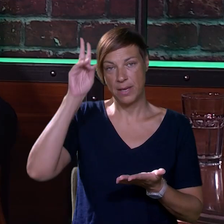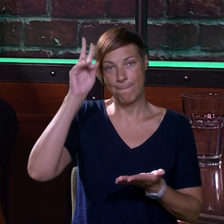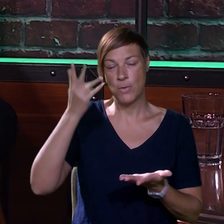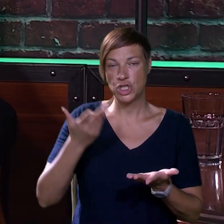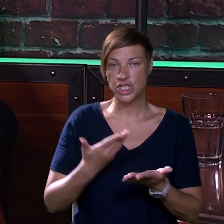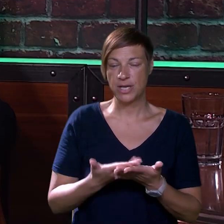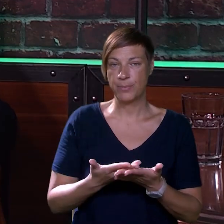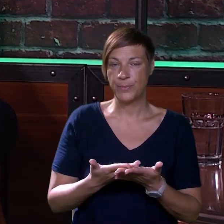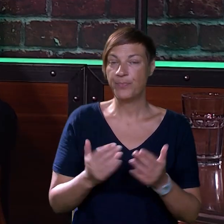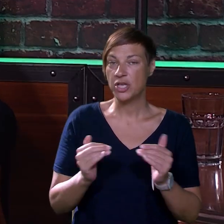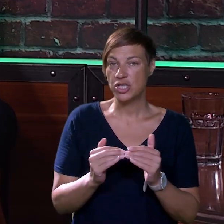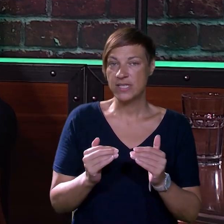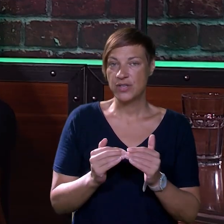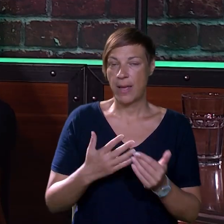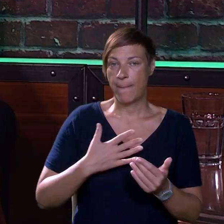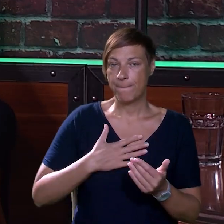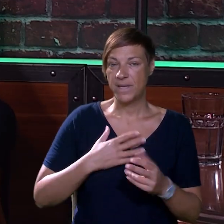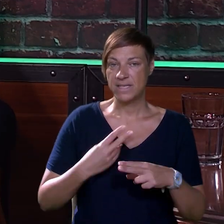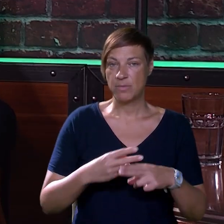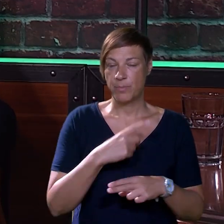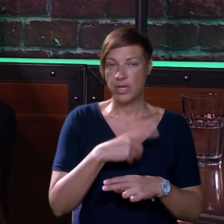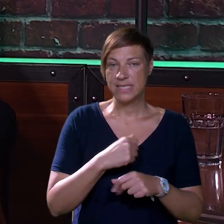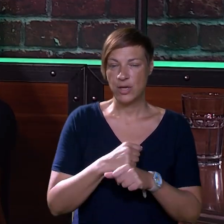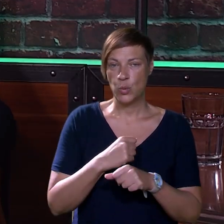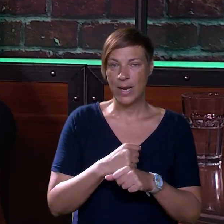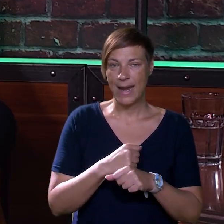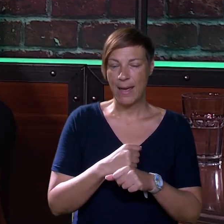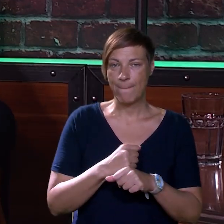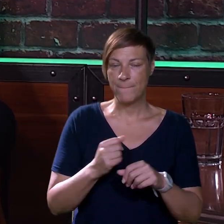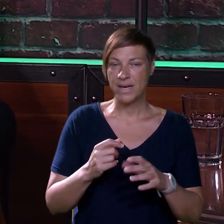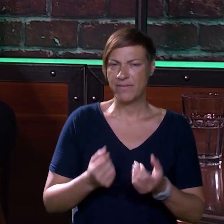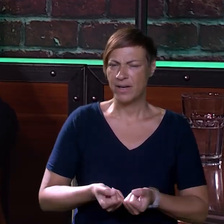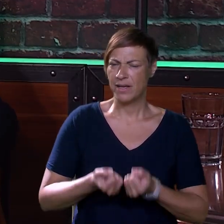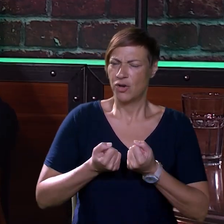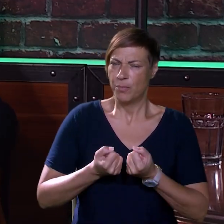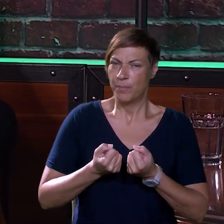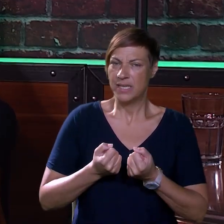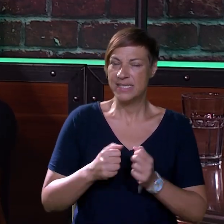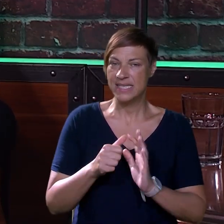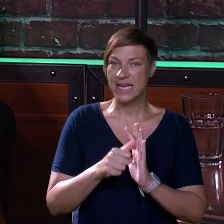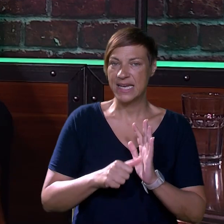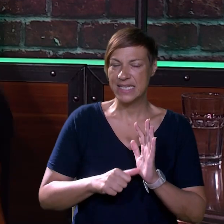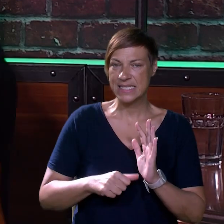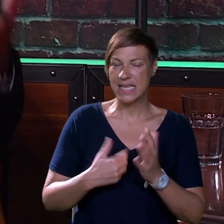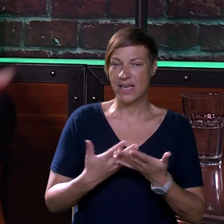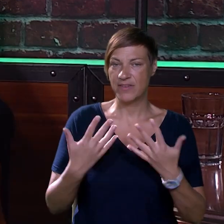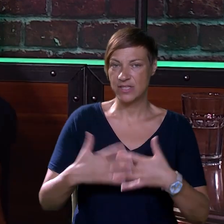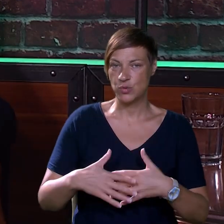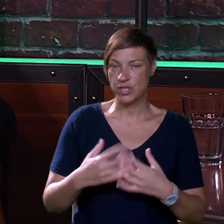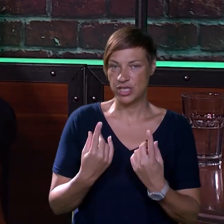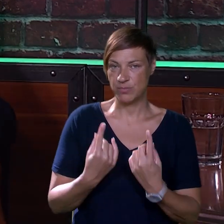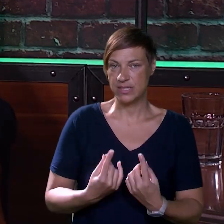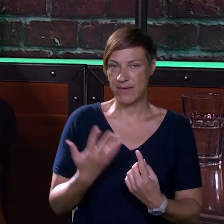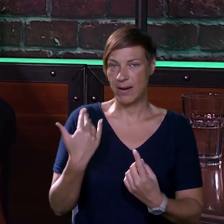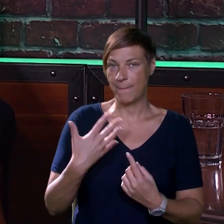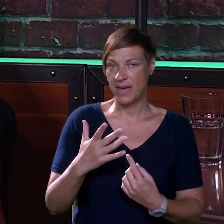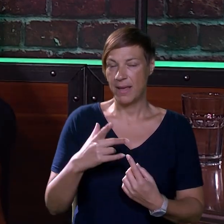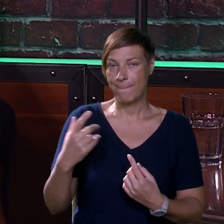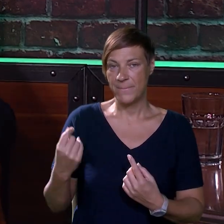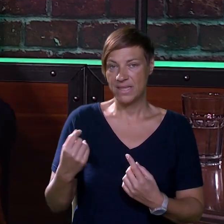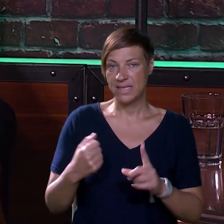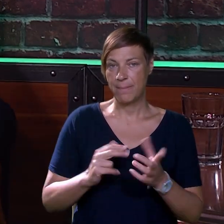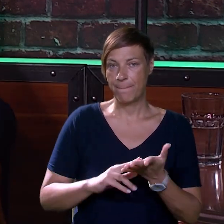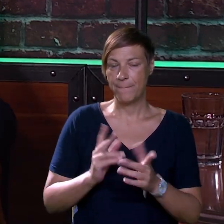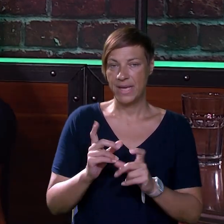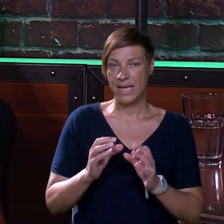što možemo i oni su se složili. Mi smo tom bolesniku napravili komplicirani zahvat sa onim uređajem što smo stavili prije 15 dana,